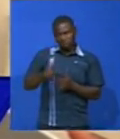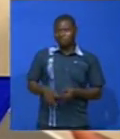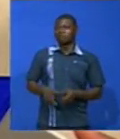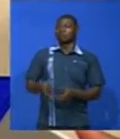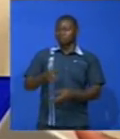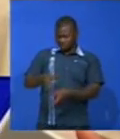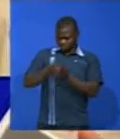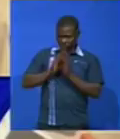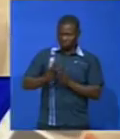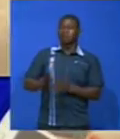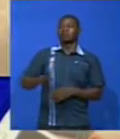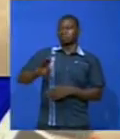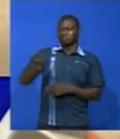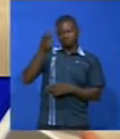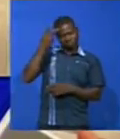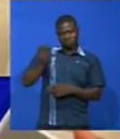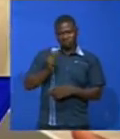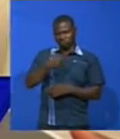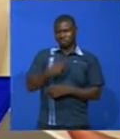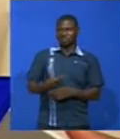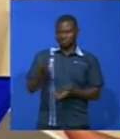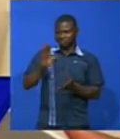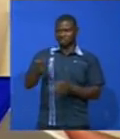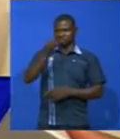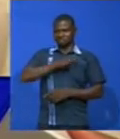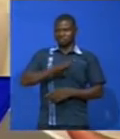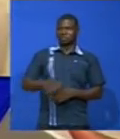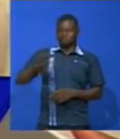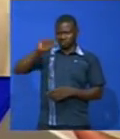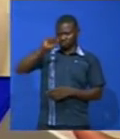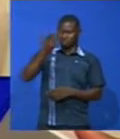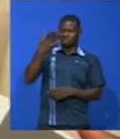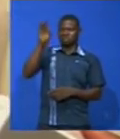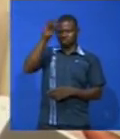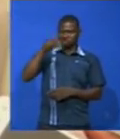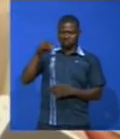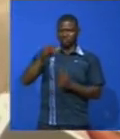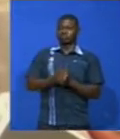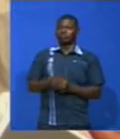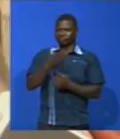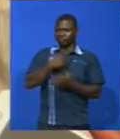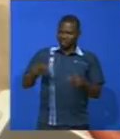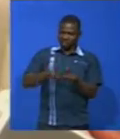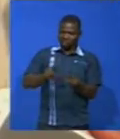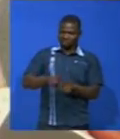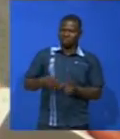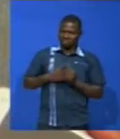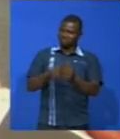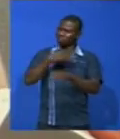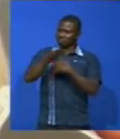15%. Nous avons également, au titre des financements, l'accompagnement de tous les partenaires au